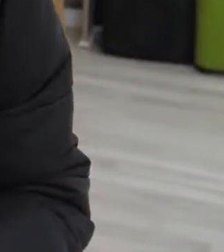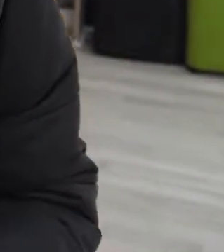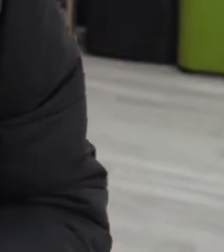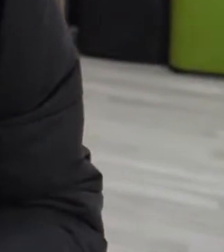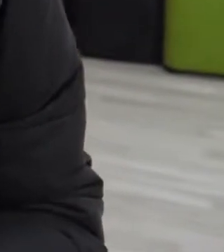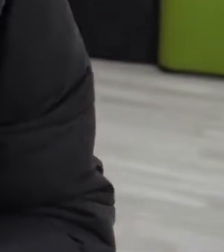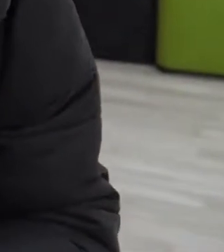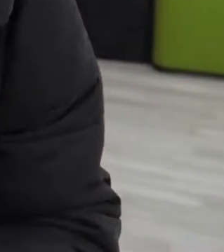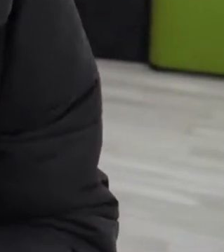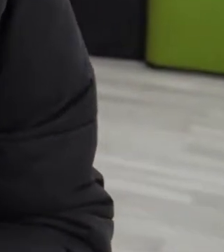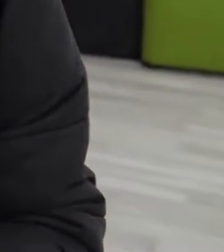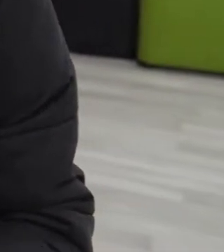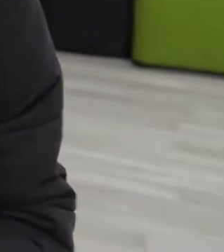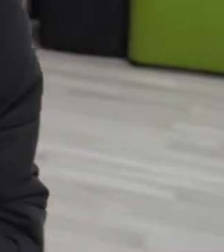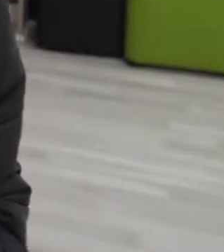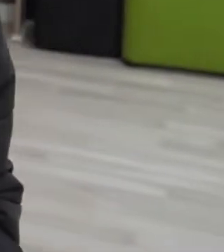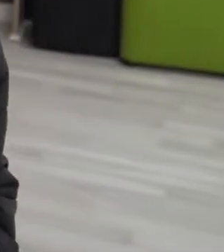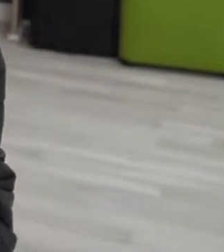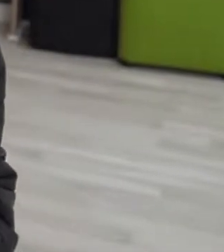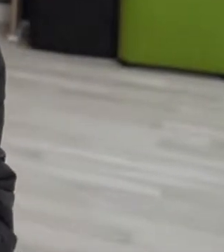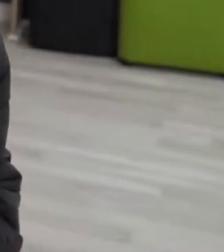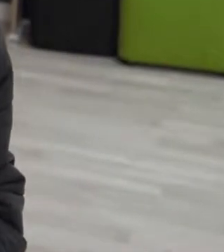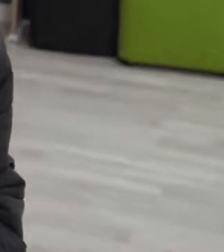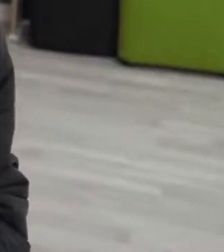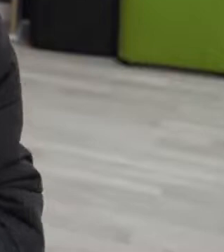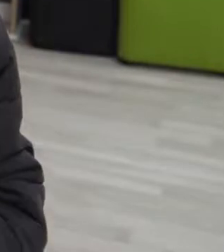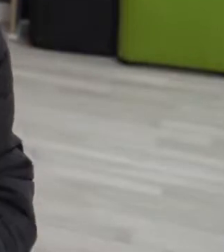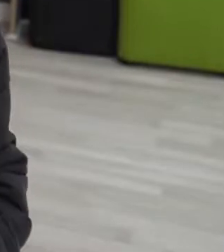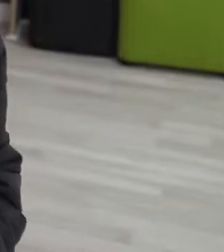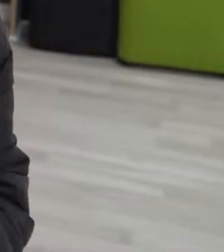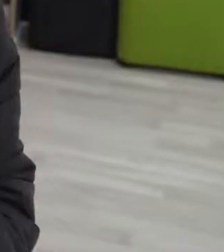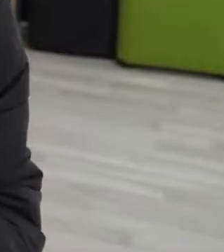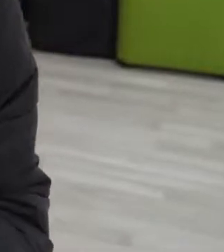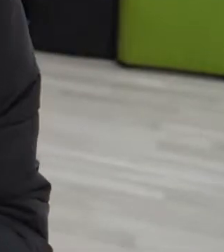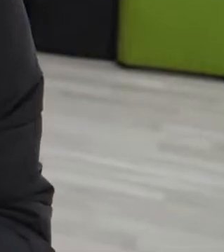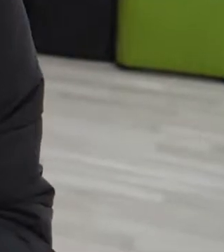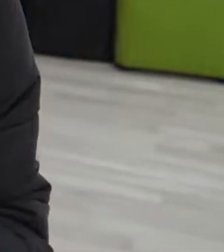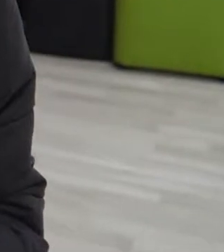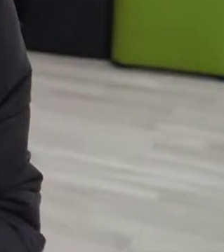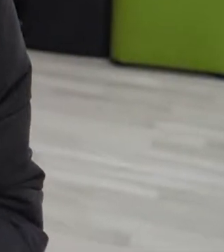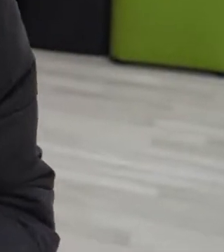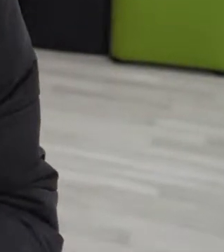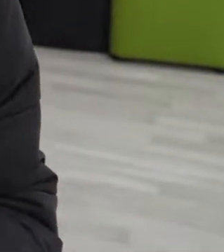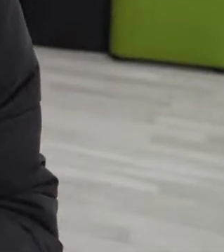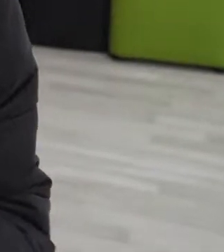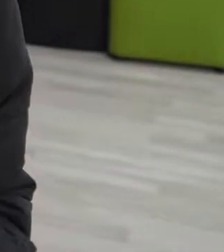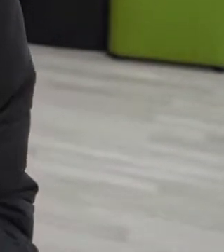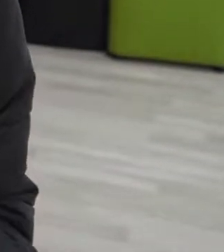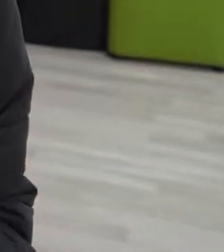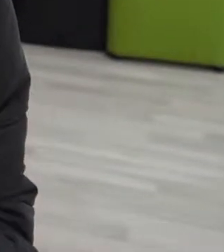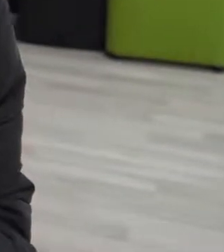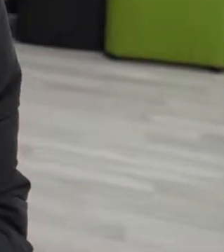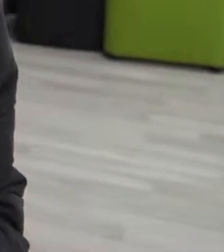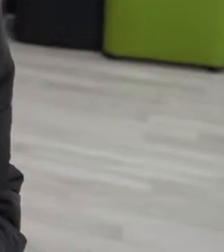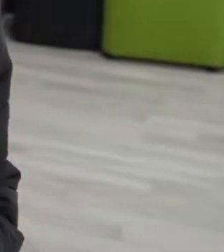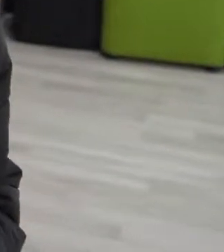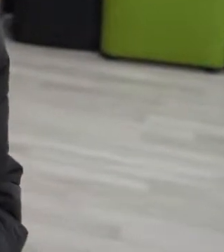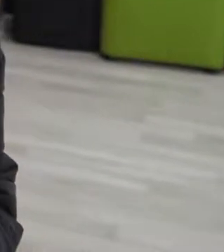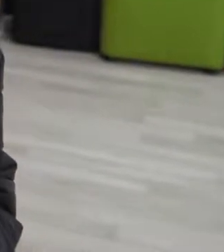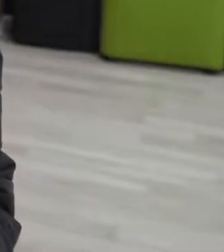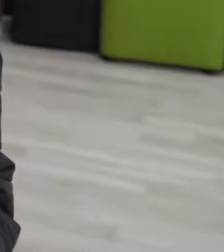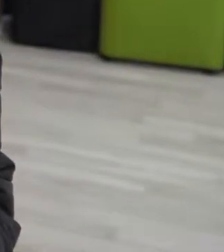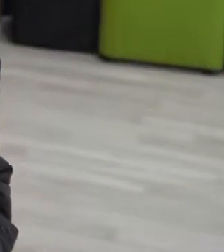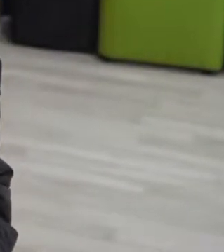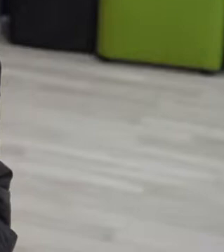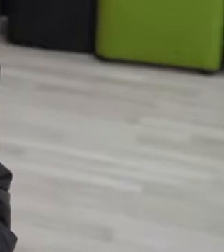지역민을 위한 특색 있는 도서관이 많다는 건 포항만의 자랑이겠죠. 오늘 새롭게 문을 연 그림책 마을을 통해 책 읽는 도시